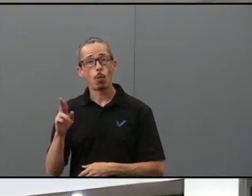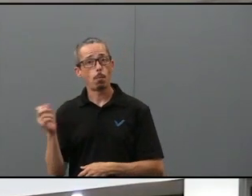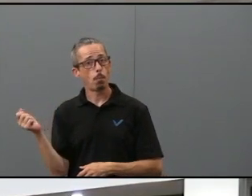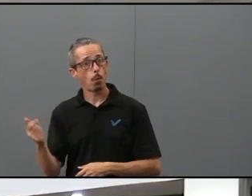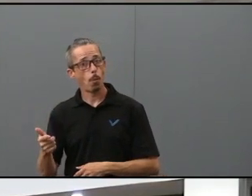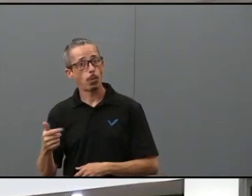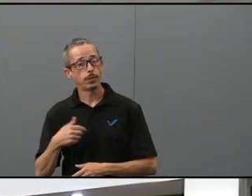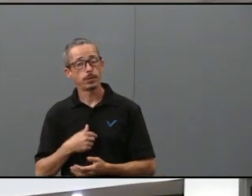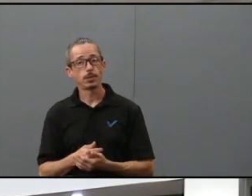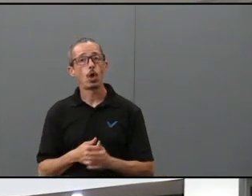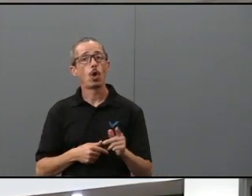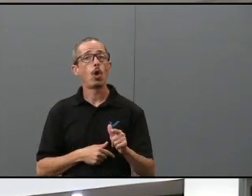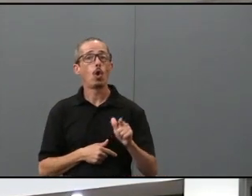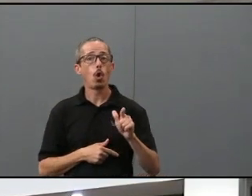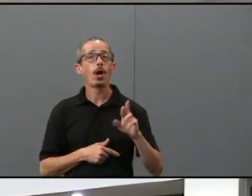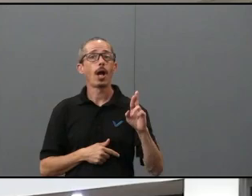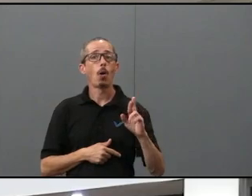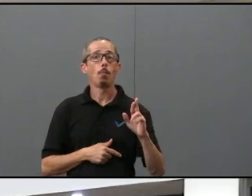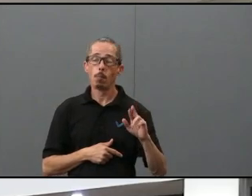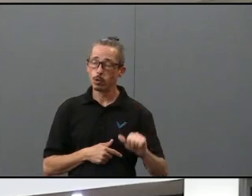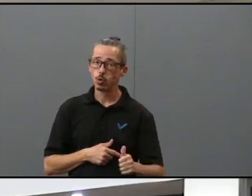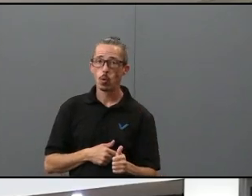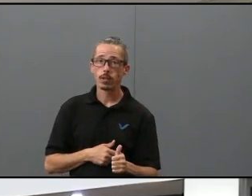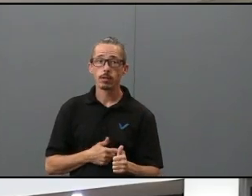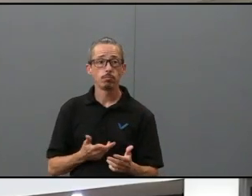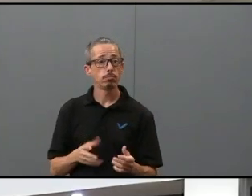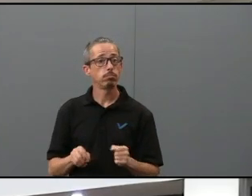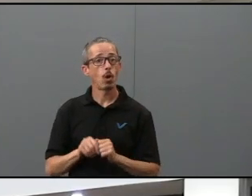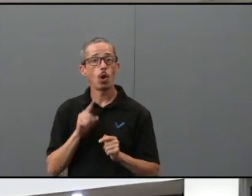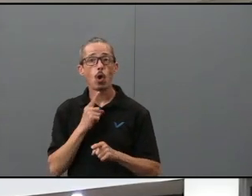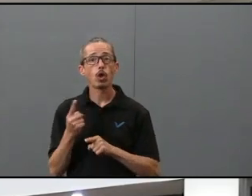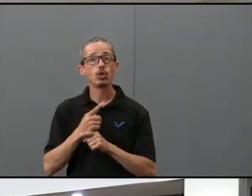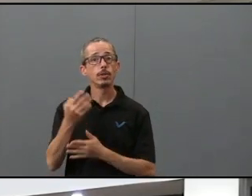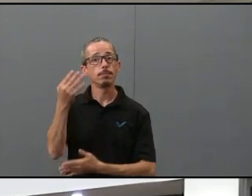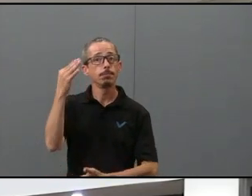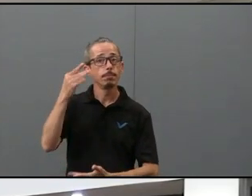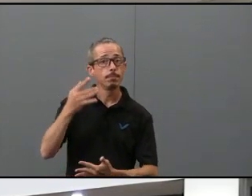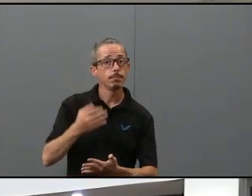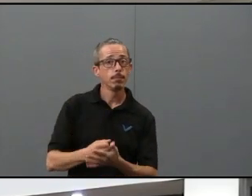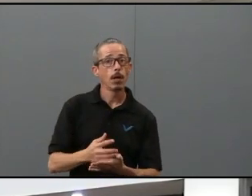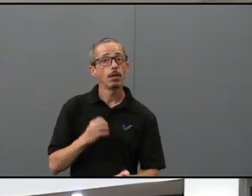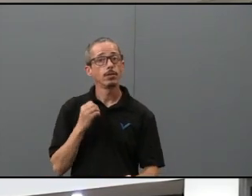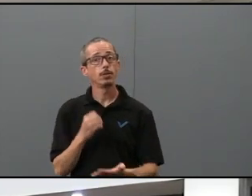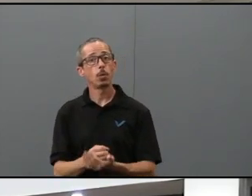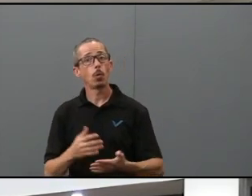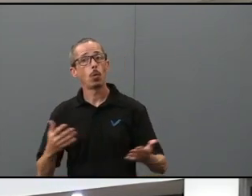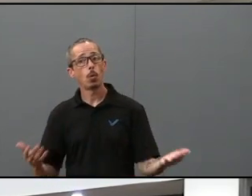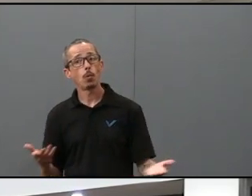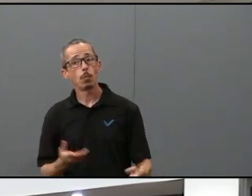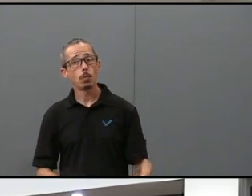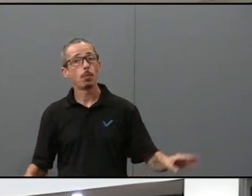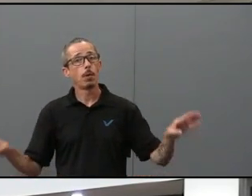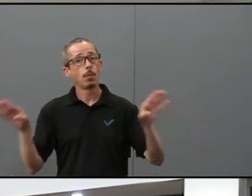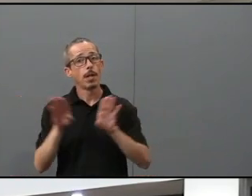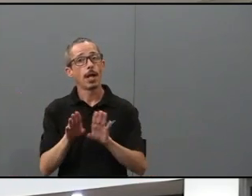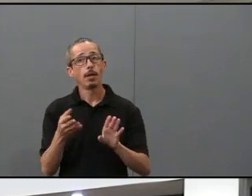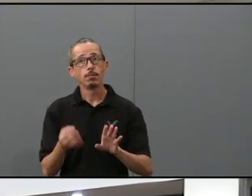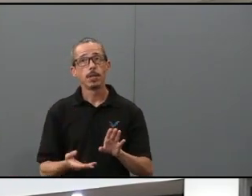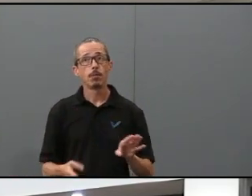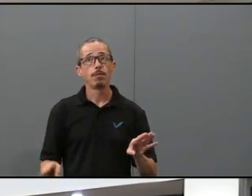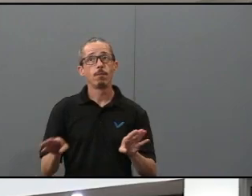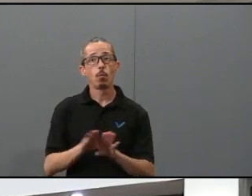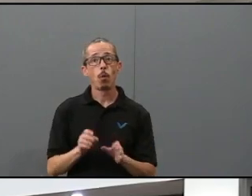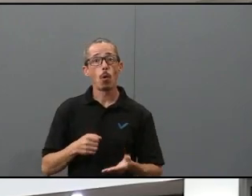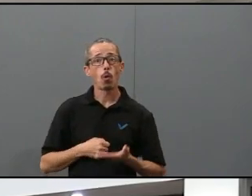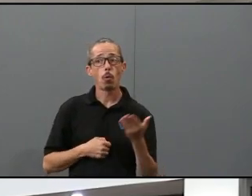propose merci LEC réombe j'appuie merci ceci épuise l'ordre du jour de la séance du conseil donc on arrive maintenant à la levée de l'Assemblée j'aurais